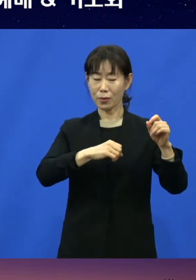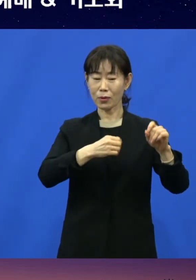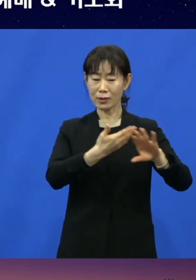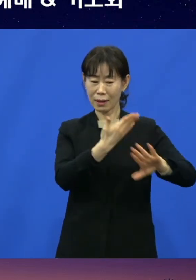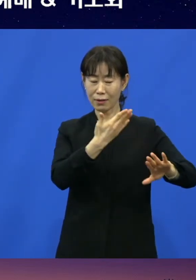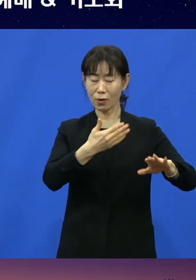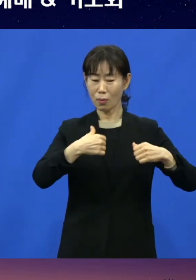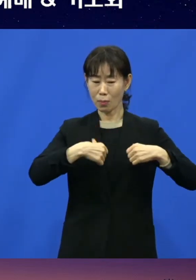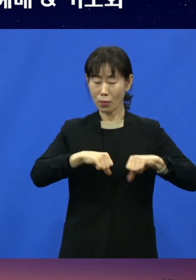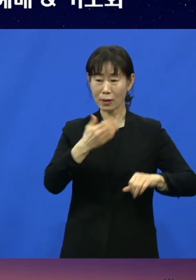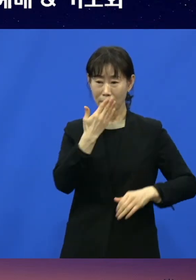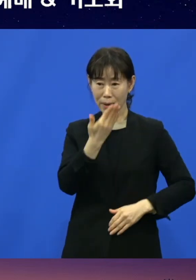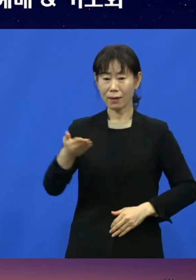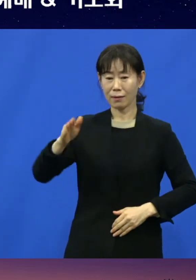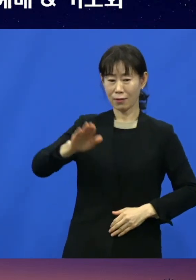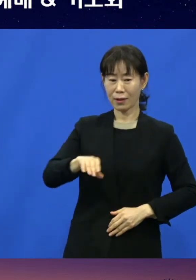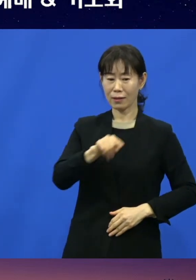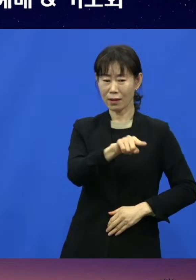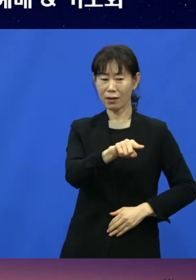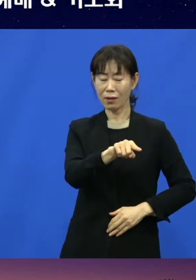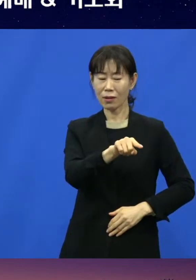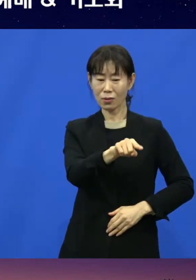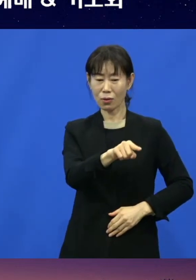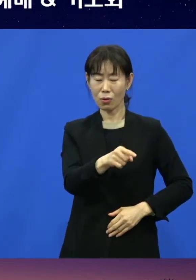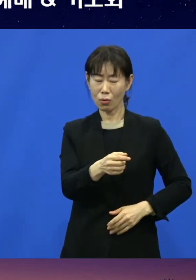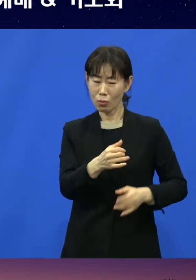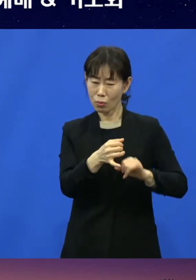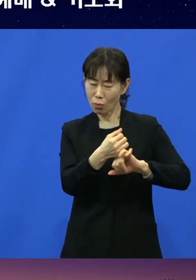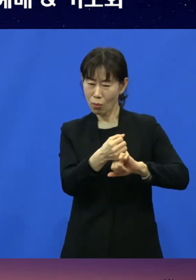하나님, 이것만은 건드리지 말아주세요.